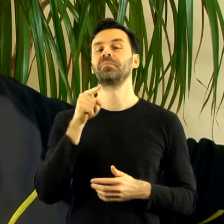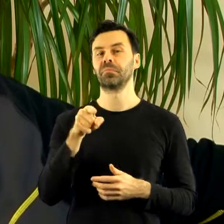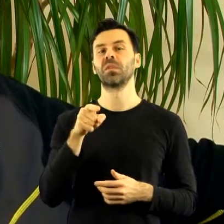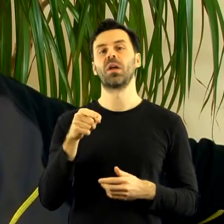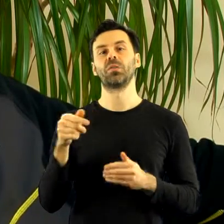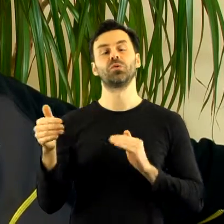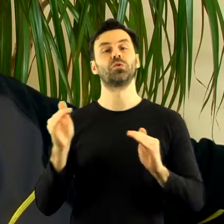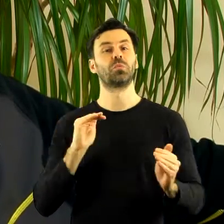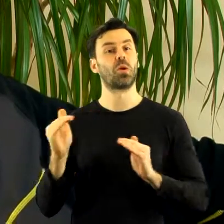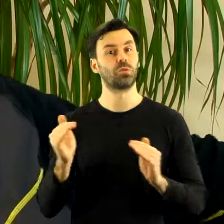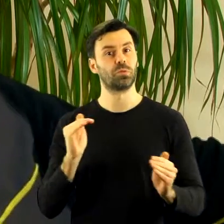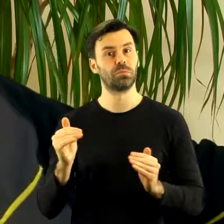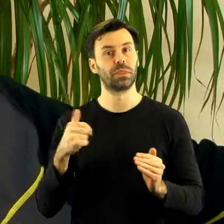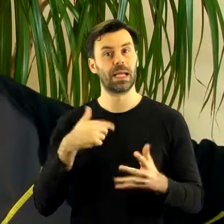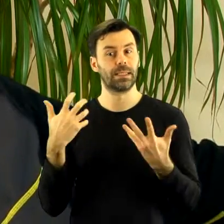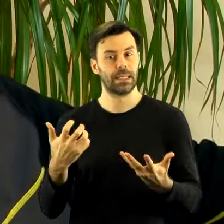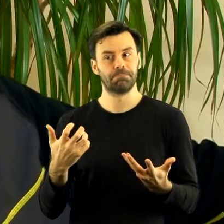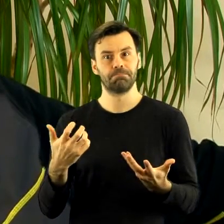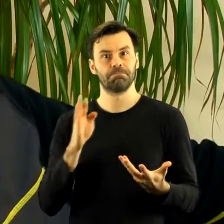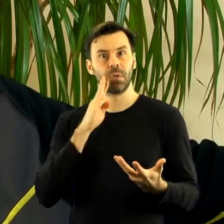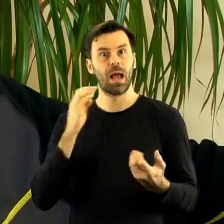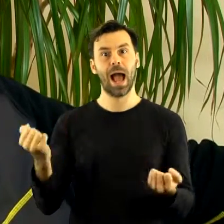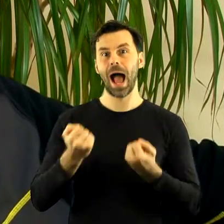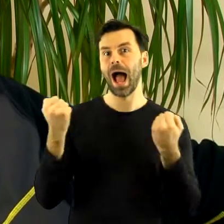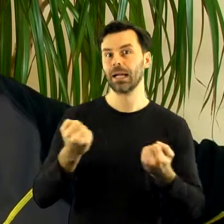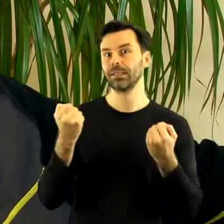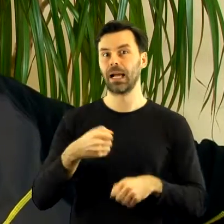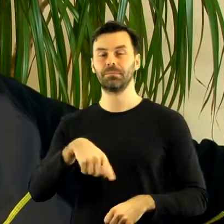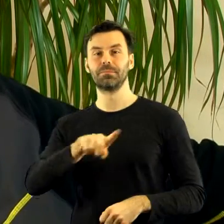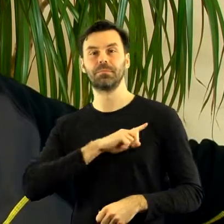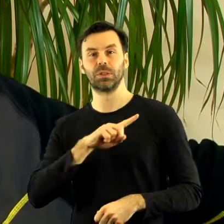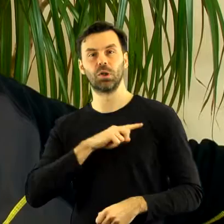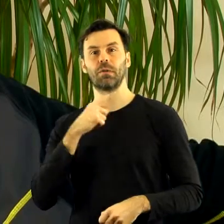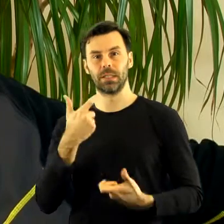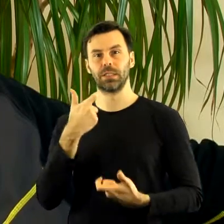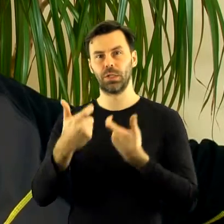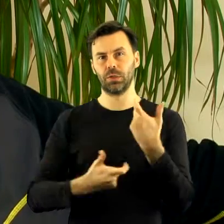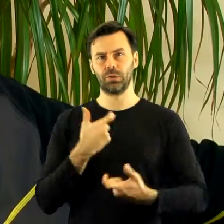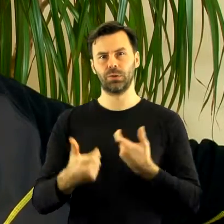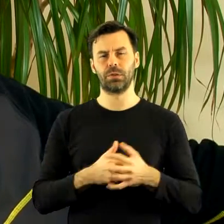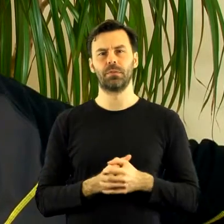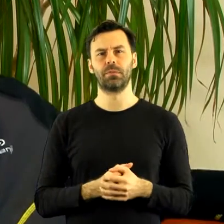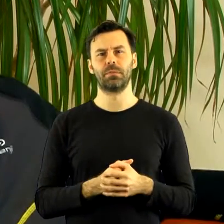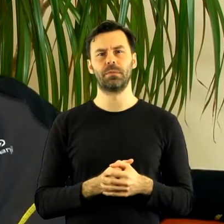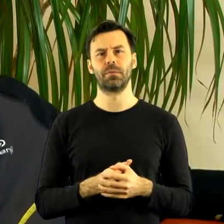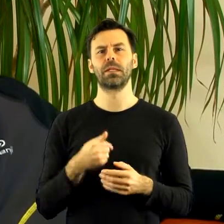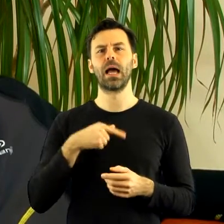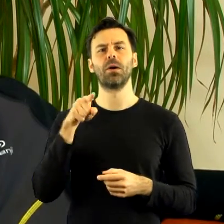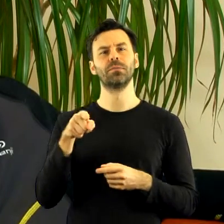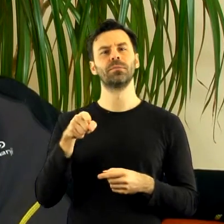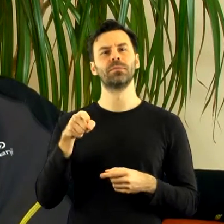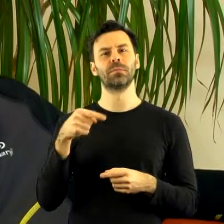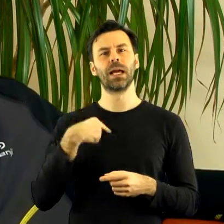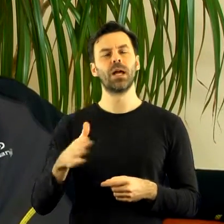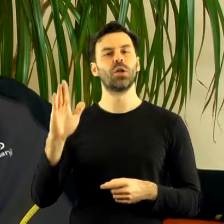w ten sposób, znaczy jakąś akcję może taką strażniczą przeprowadzić w tym kierunku. Ja o tym cyklu